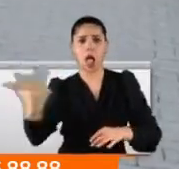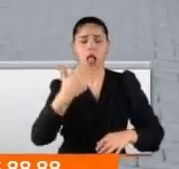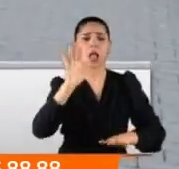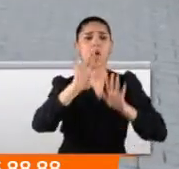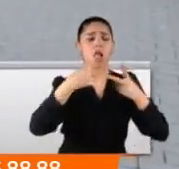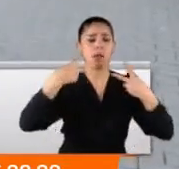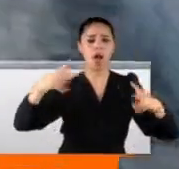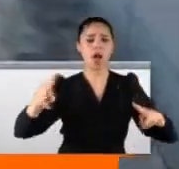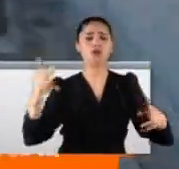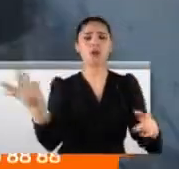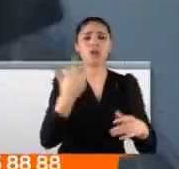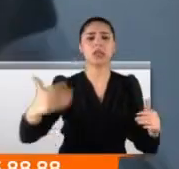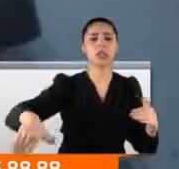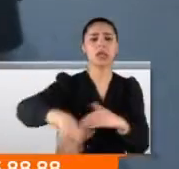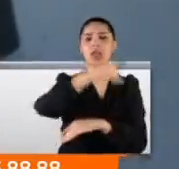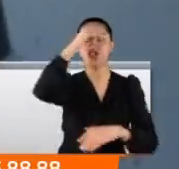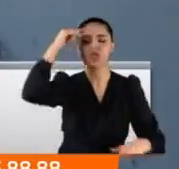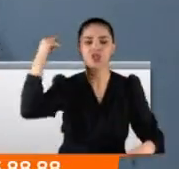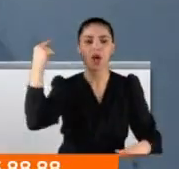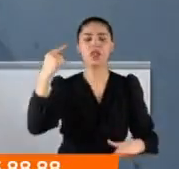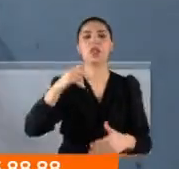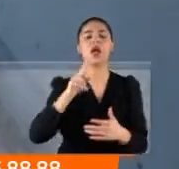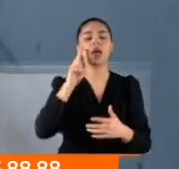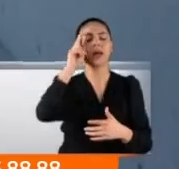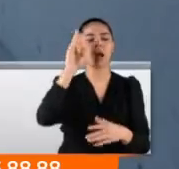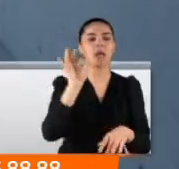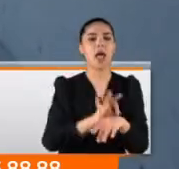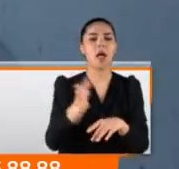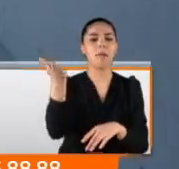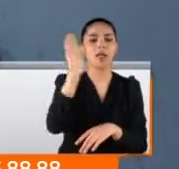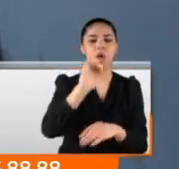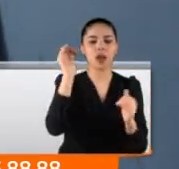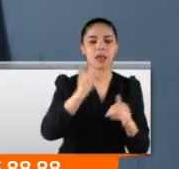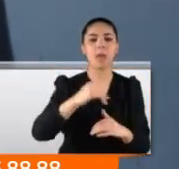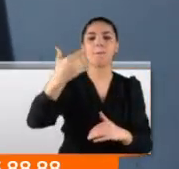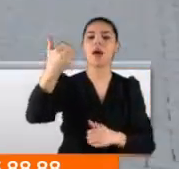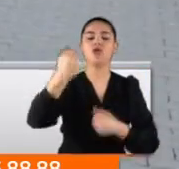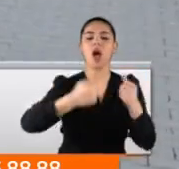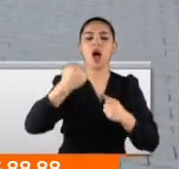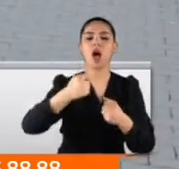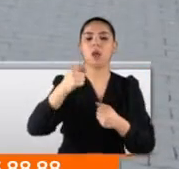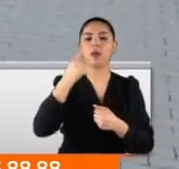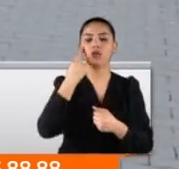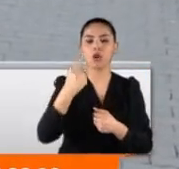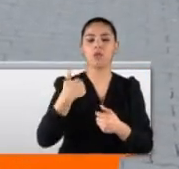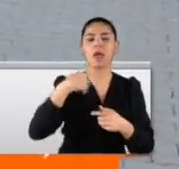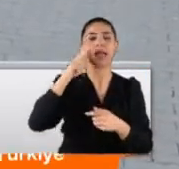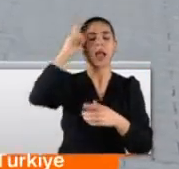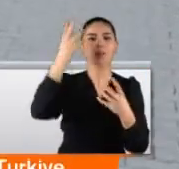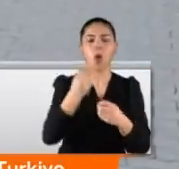açık bir şekilde bastı gittim. En büyük şansıysa gasptan hemen sonra gelen bir başka aracın sürücüsü oldu. Gaspa uğradığımı